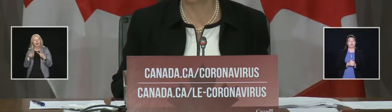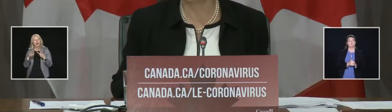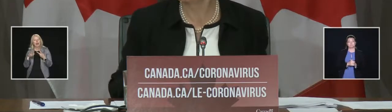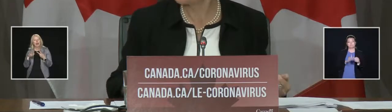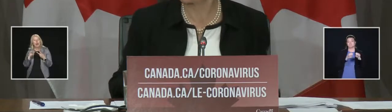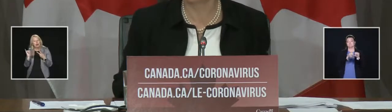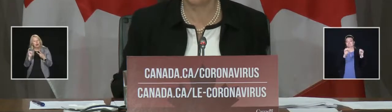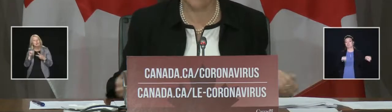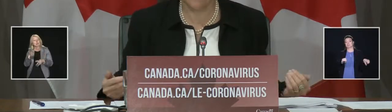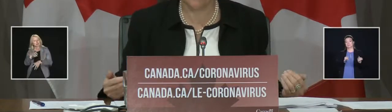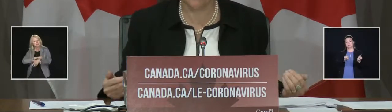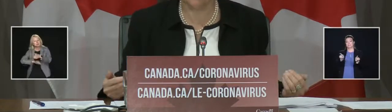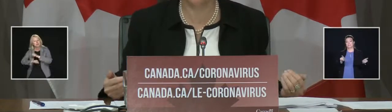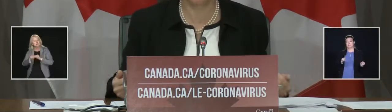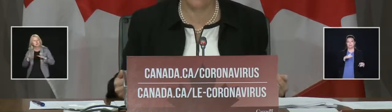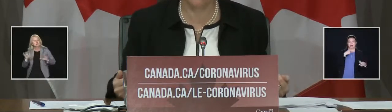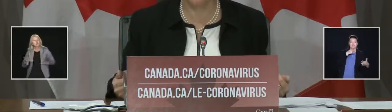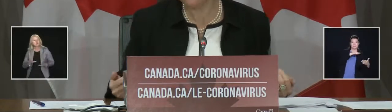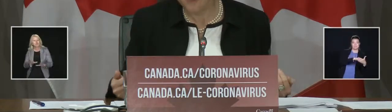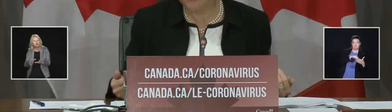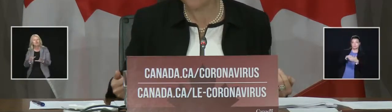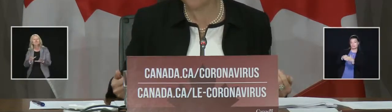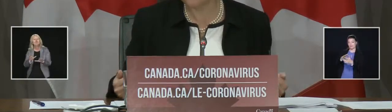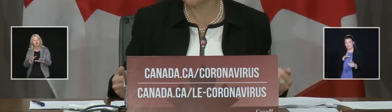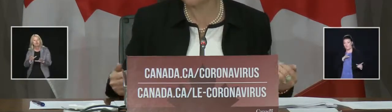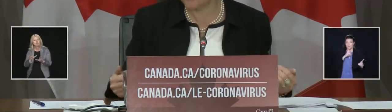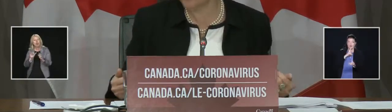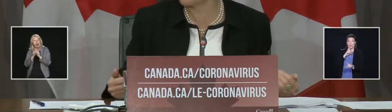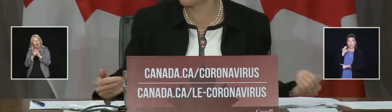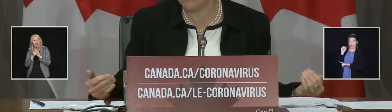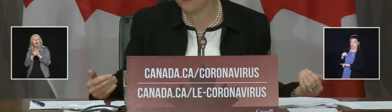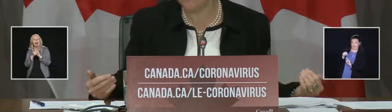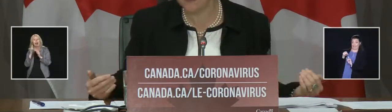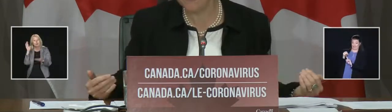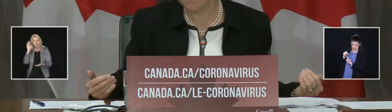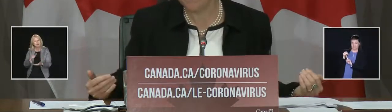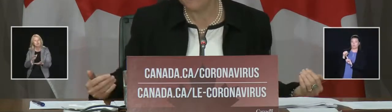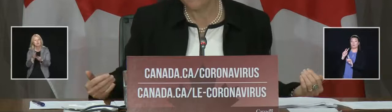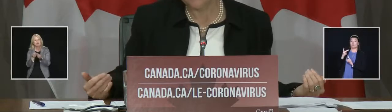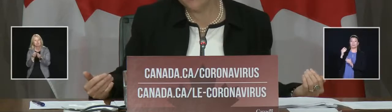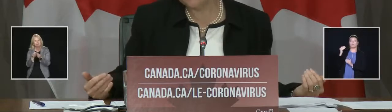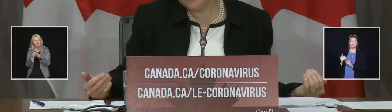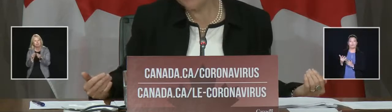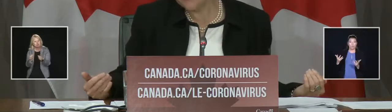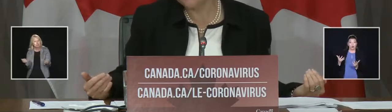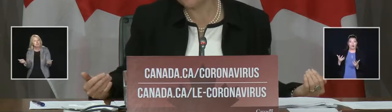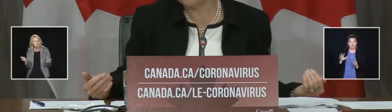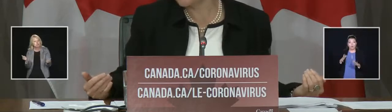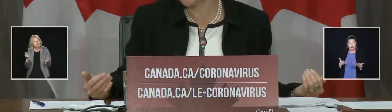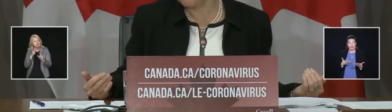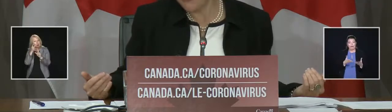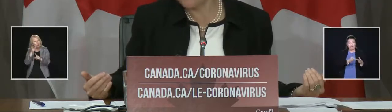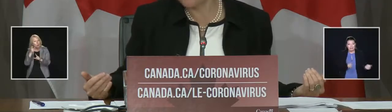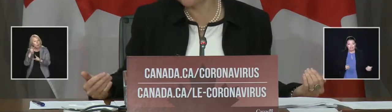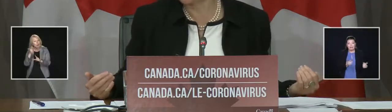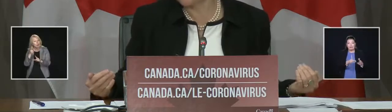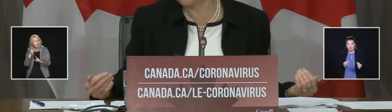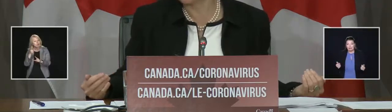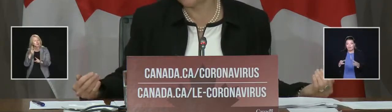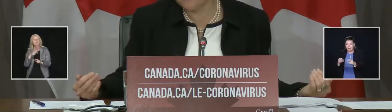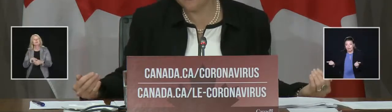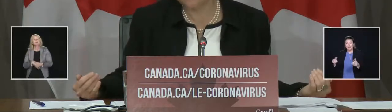faut agir concrètement afin de lutter contre ce racisme. Le but, au